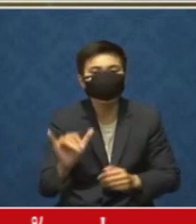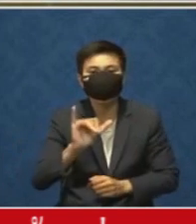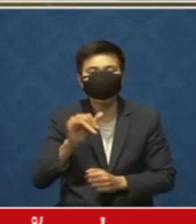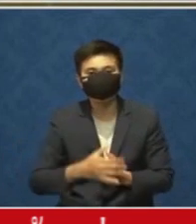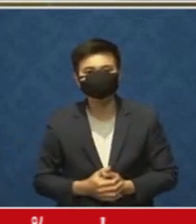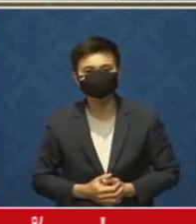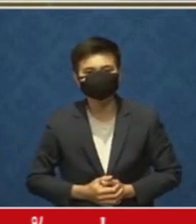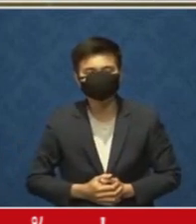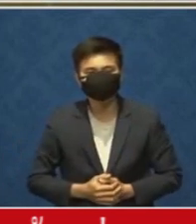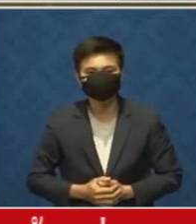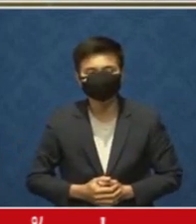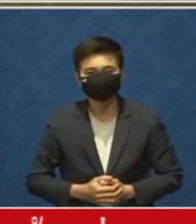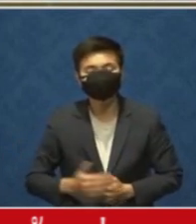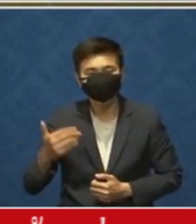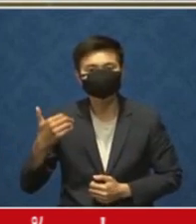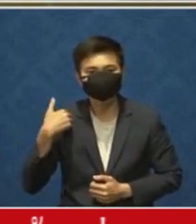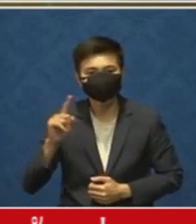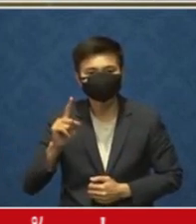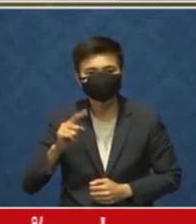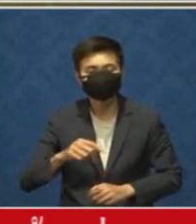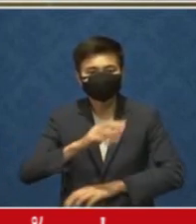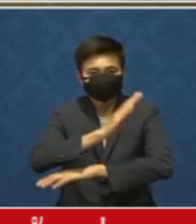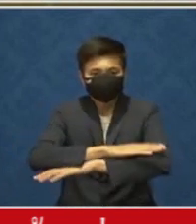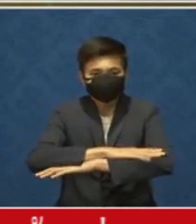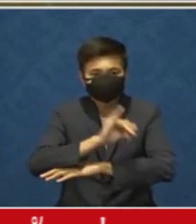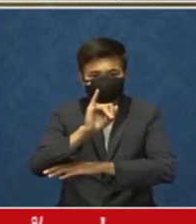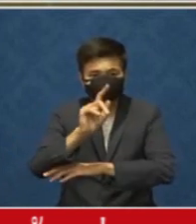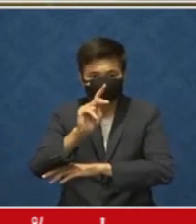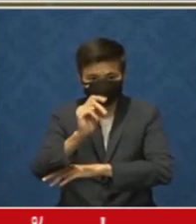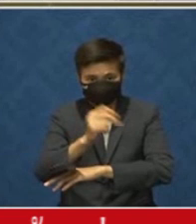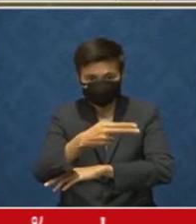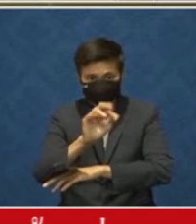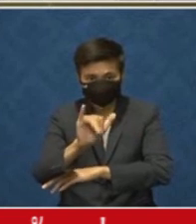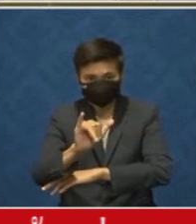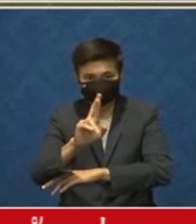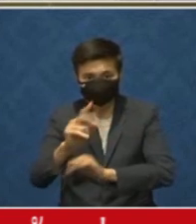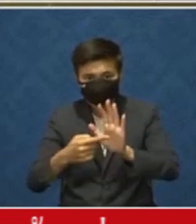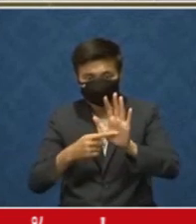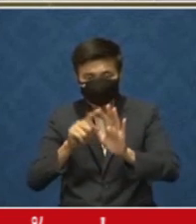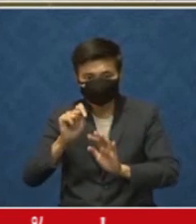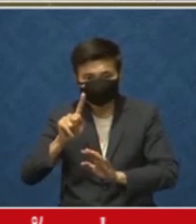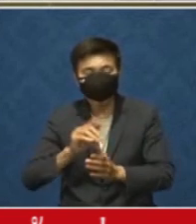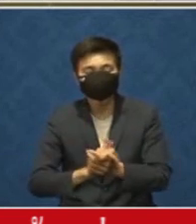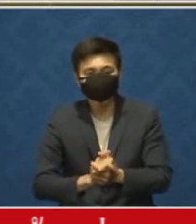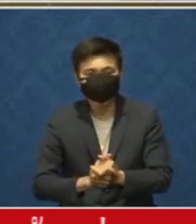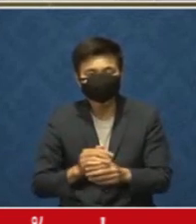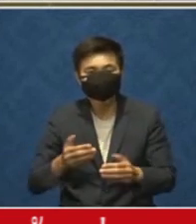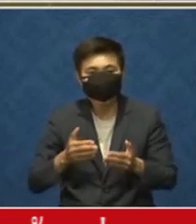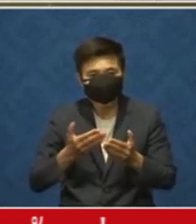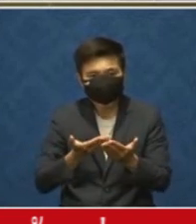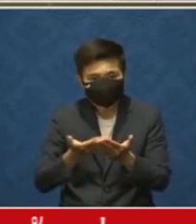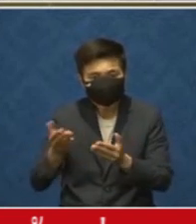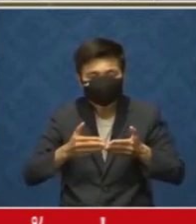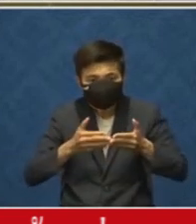แล้วก็บอกไทยรัฐก็ลงอีกครับบอกว่าจุดจบเรือดำน้ำซื้อเรือไร้เครื่องน